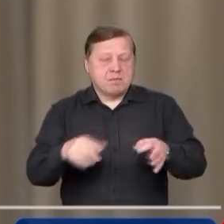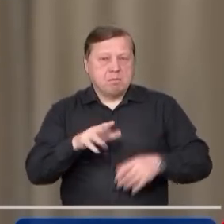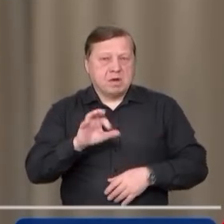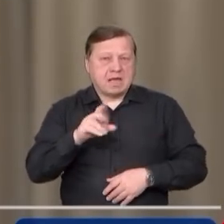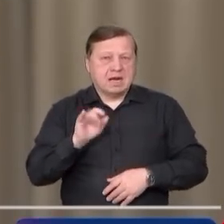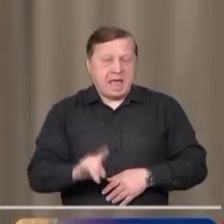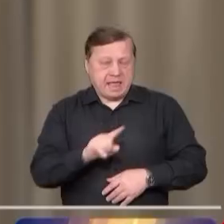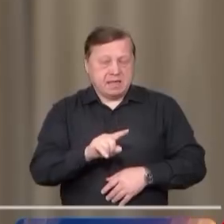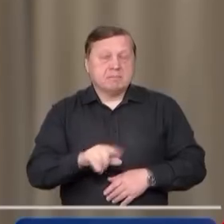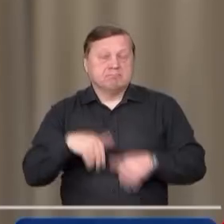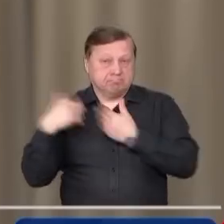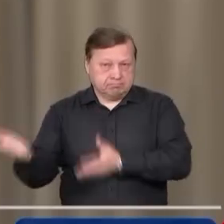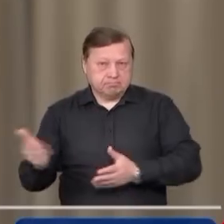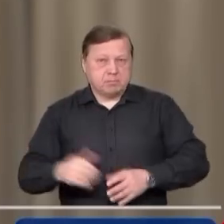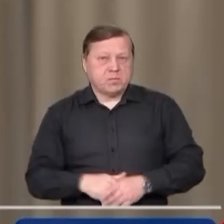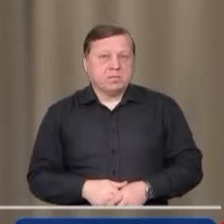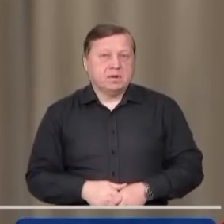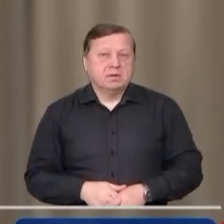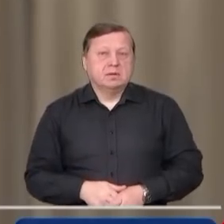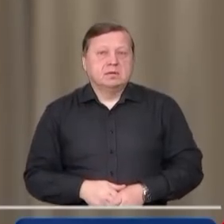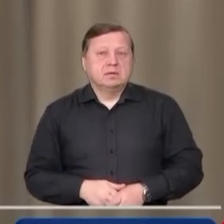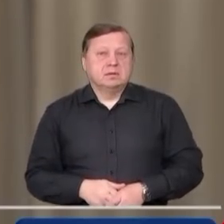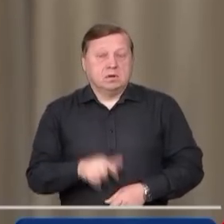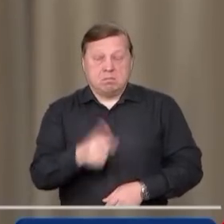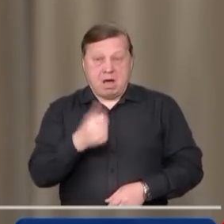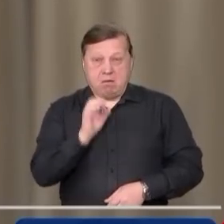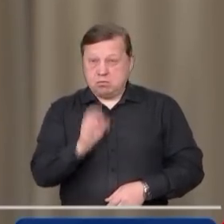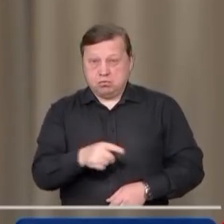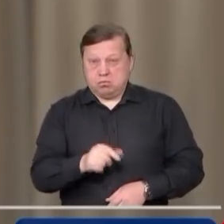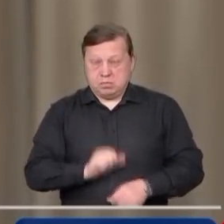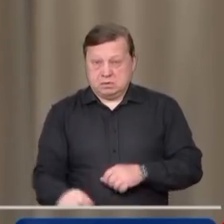Bradley, platformy bardzo dobrej.